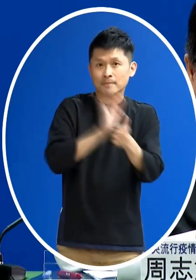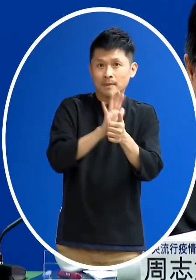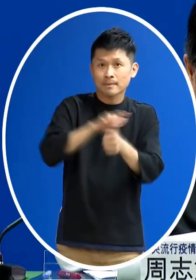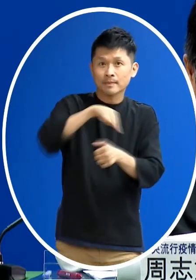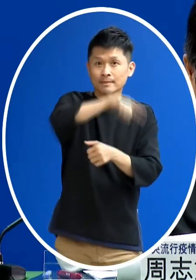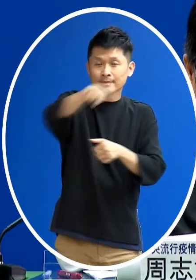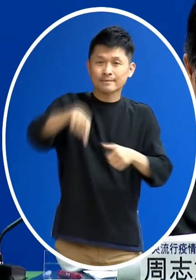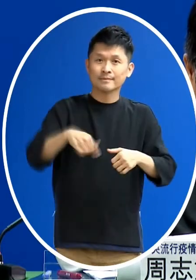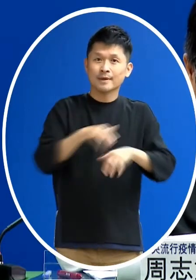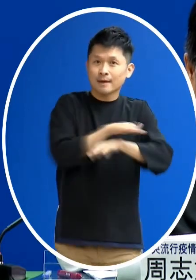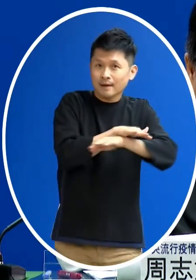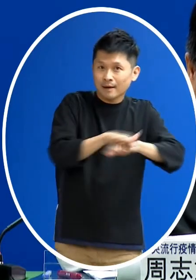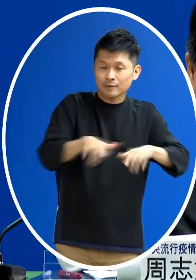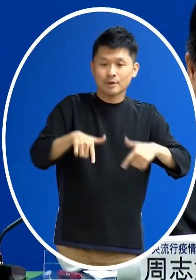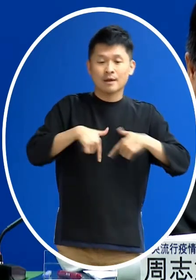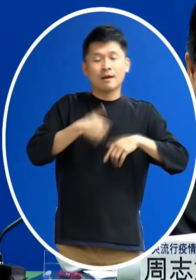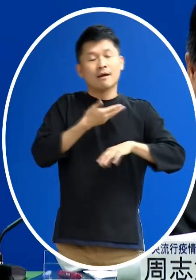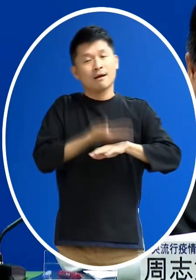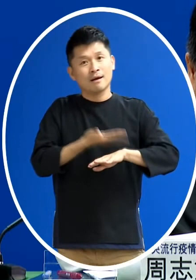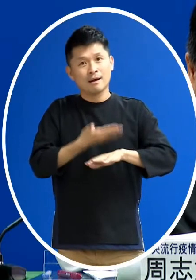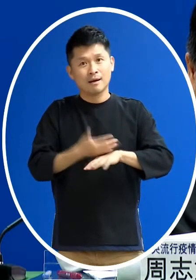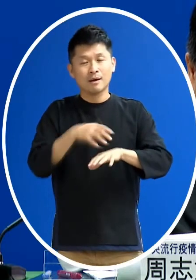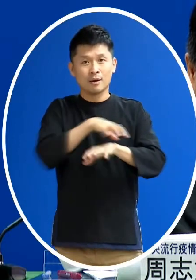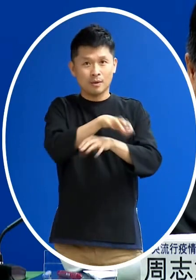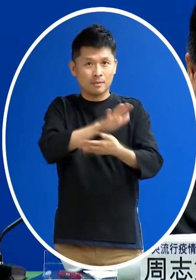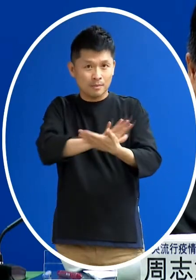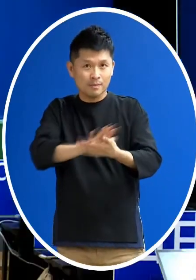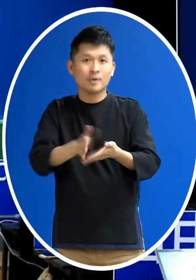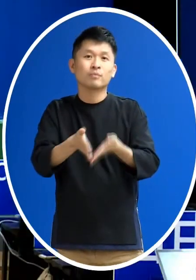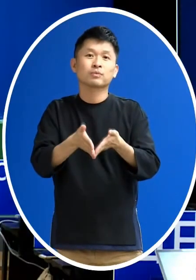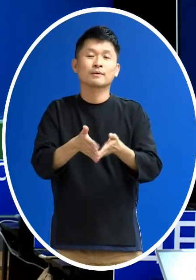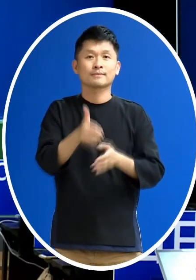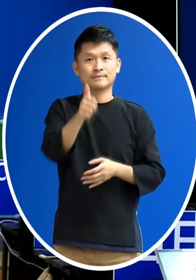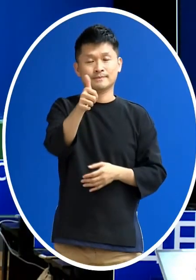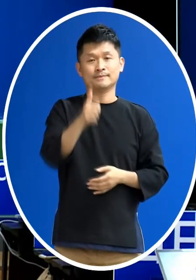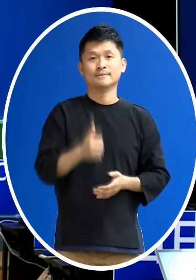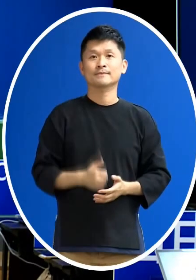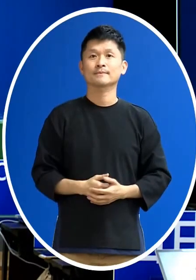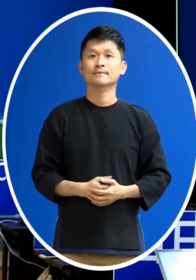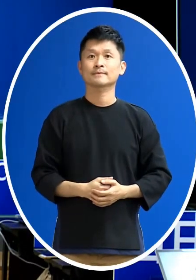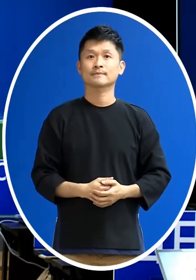全安心也安定的一个防疫的环境。谢谢。